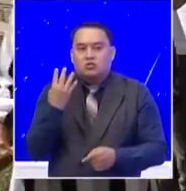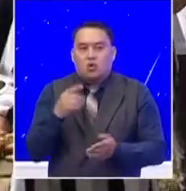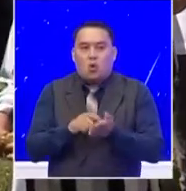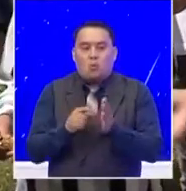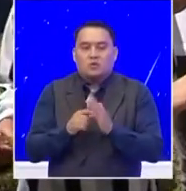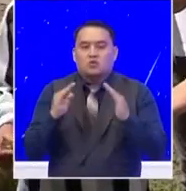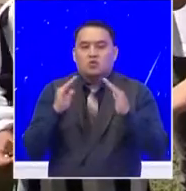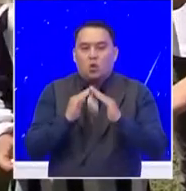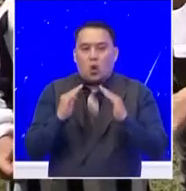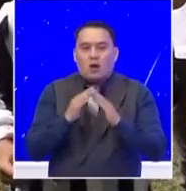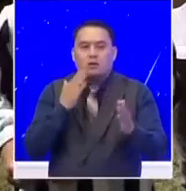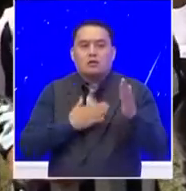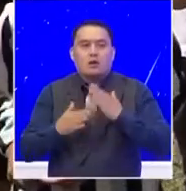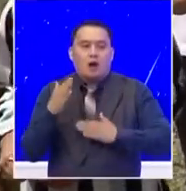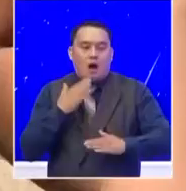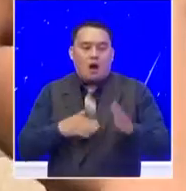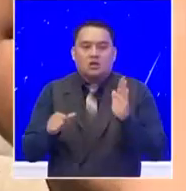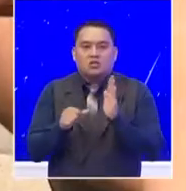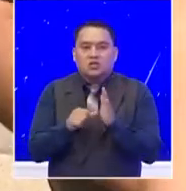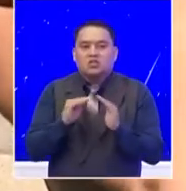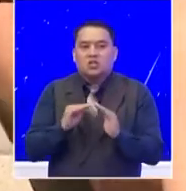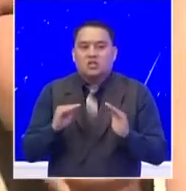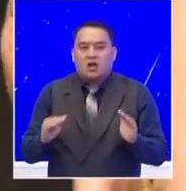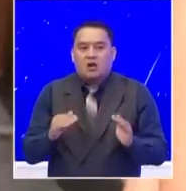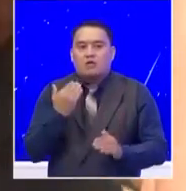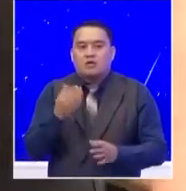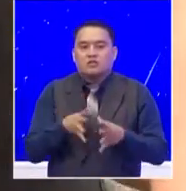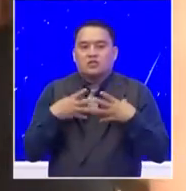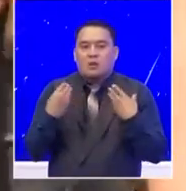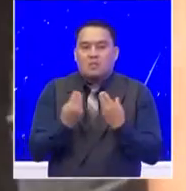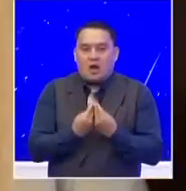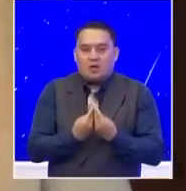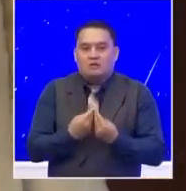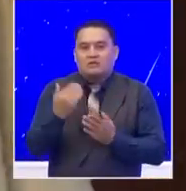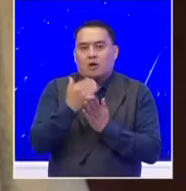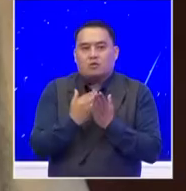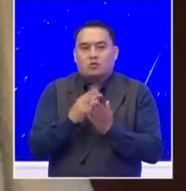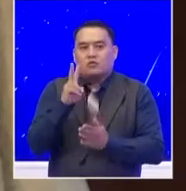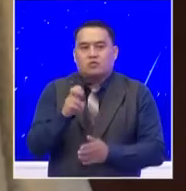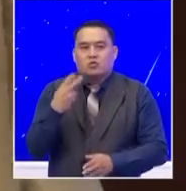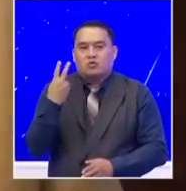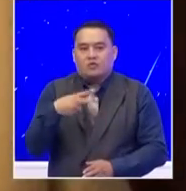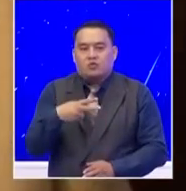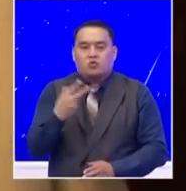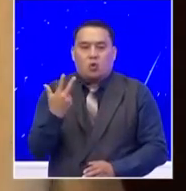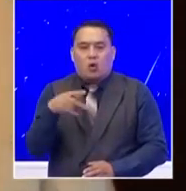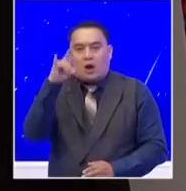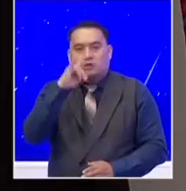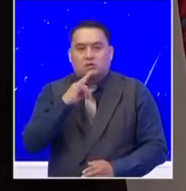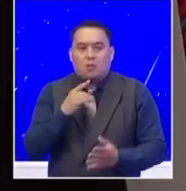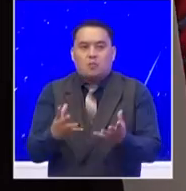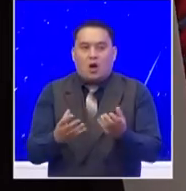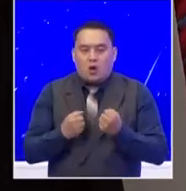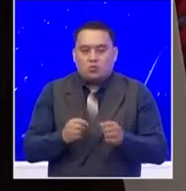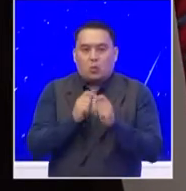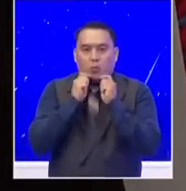4-комнатного дома. Ее радость разделяют 6 ее детей. К слову, семья Кадыровой вошла в список 223 казахстанцев, получивших жилье в